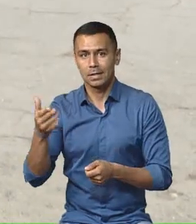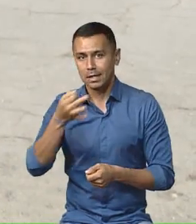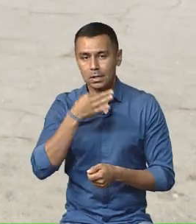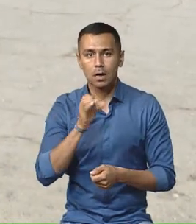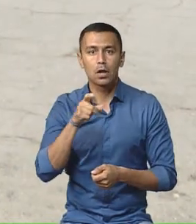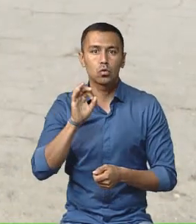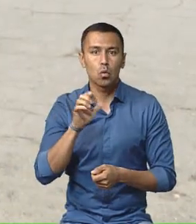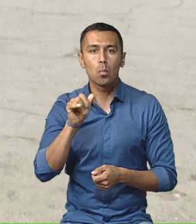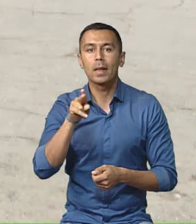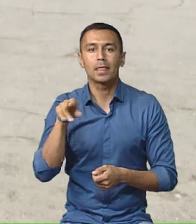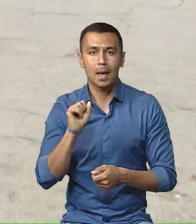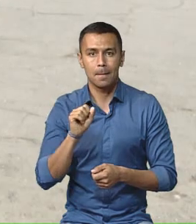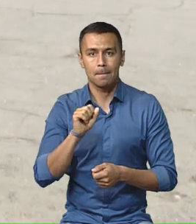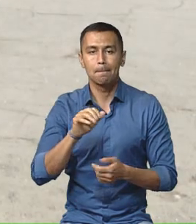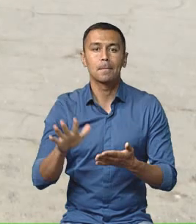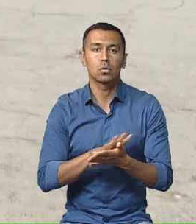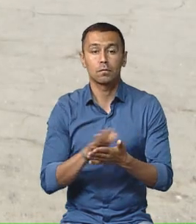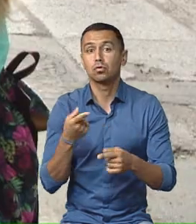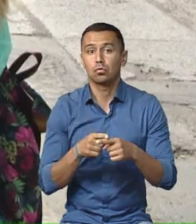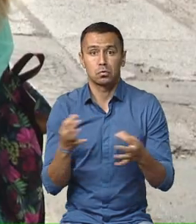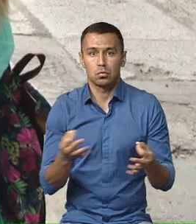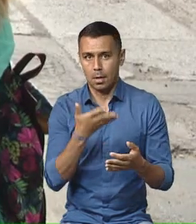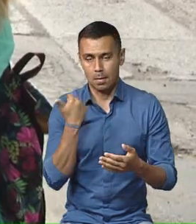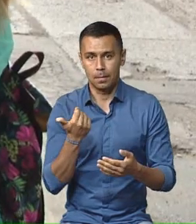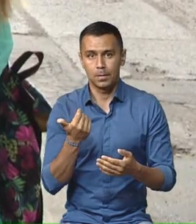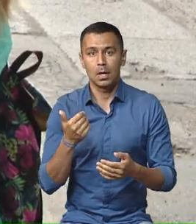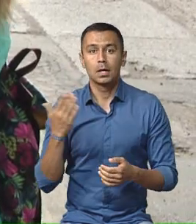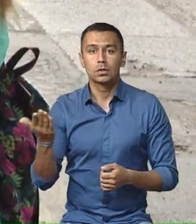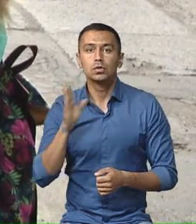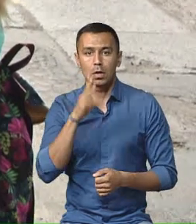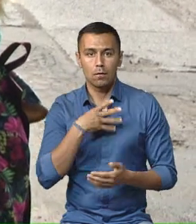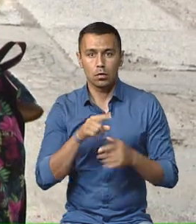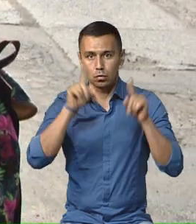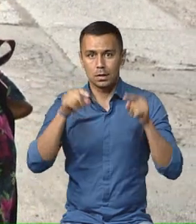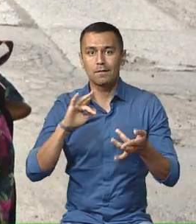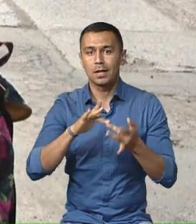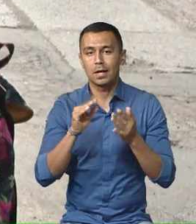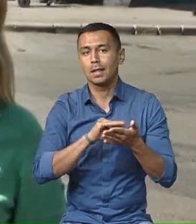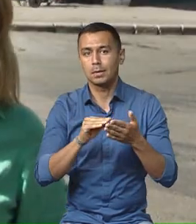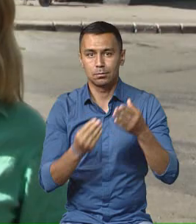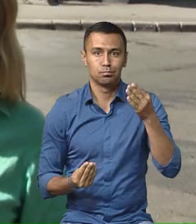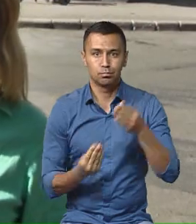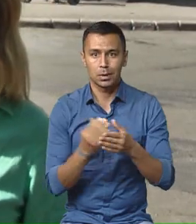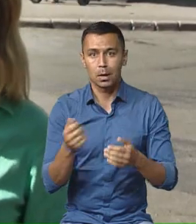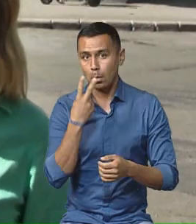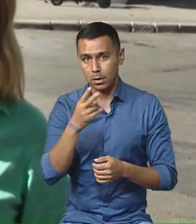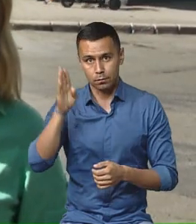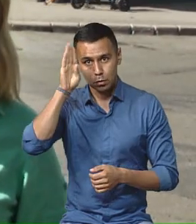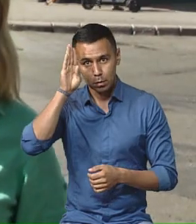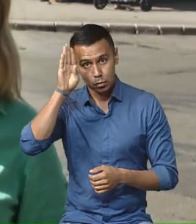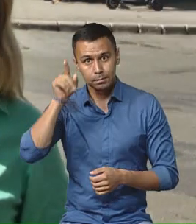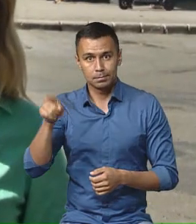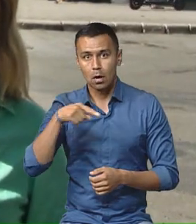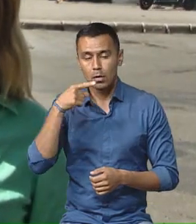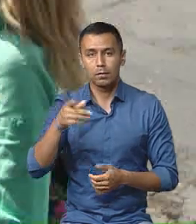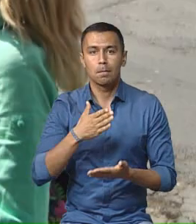атошників і ОБДшників безкоштовно, бо він з цього нічого не має. Марина Березюк на своїй сторінці у соцмережі написала допис, який побачив Юрій. Чоловік каже, він